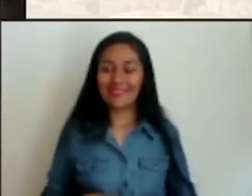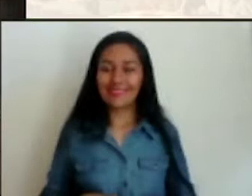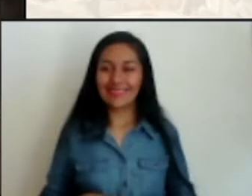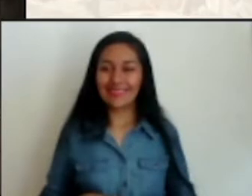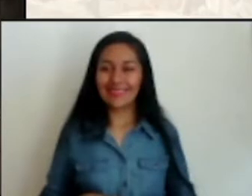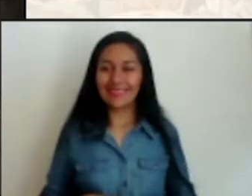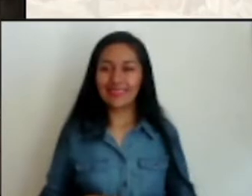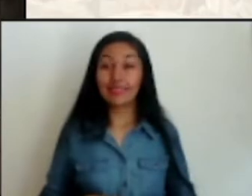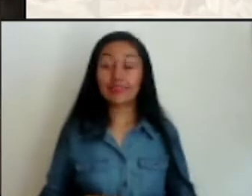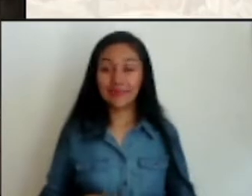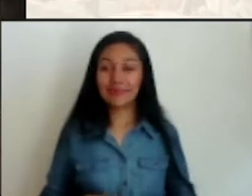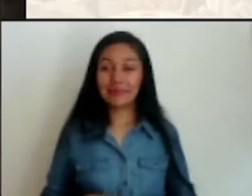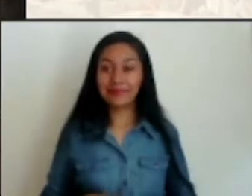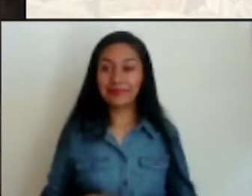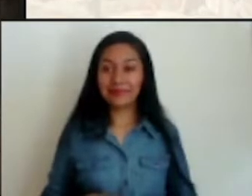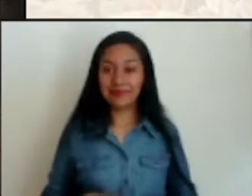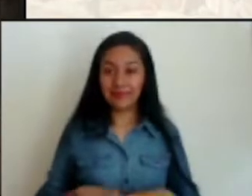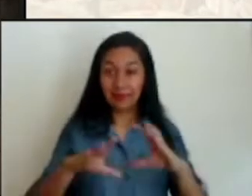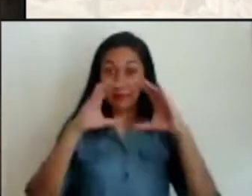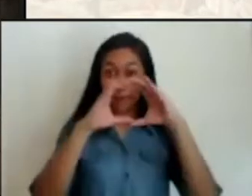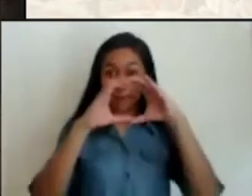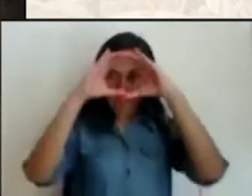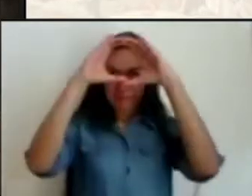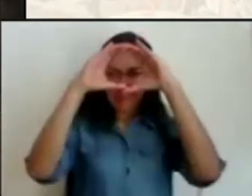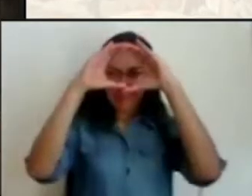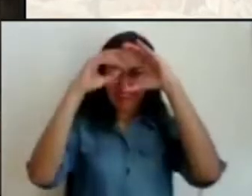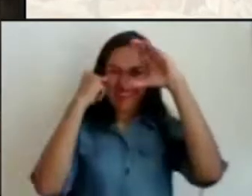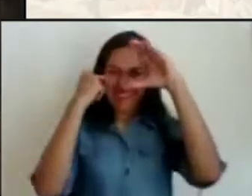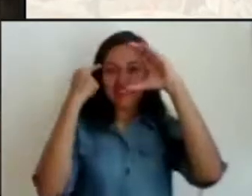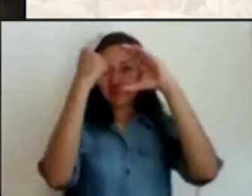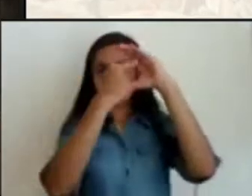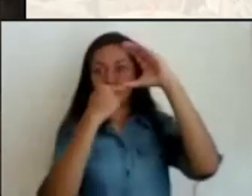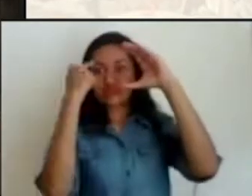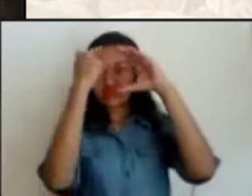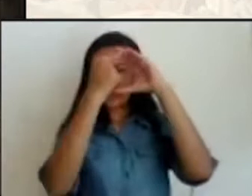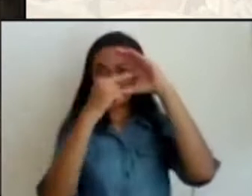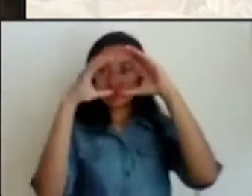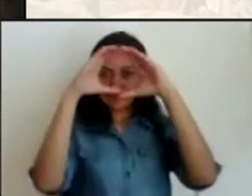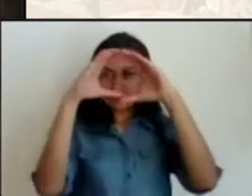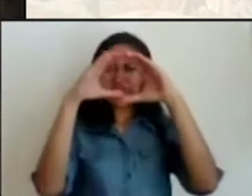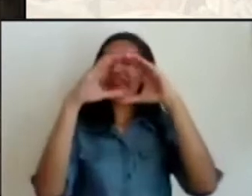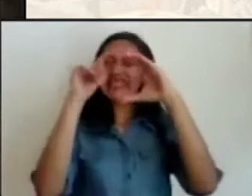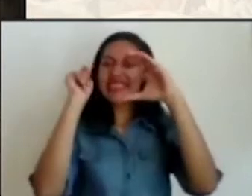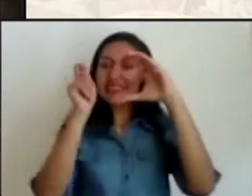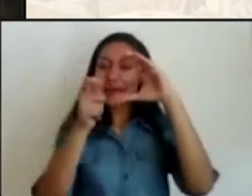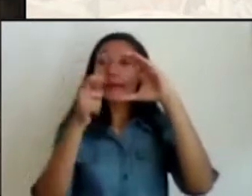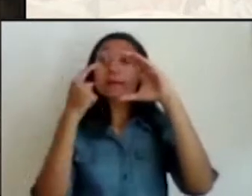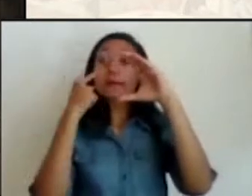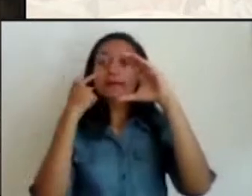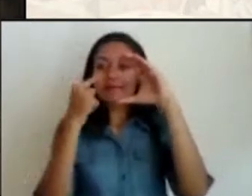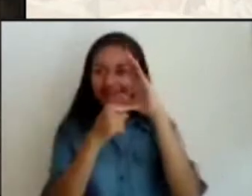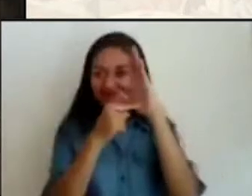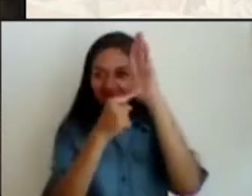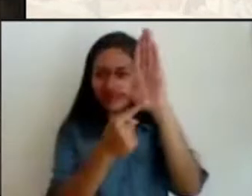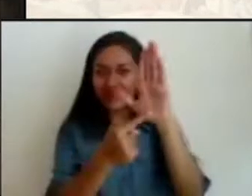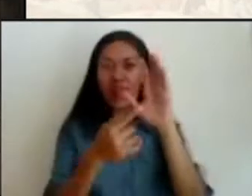In la parte alta si vede il derecho della medaglia, in donde rappresenta el león de San